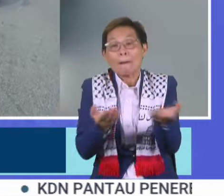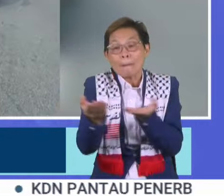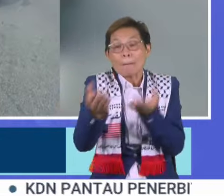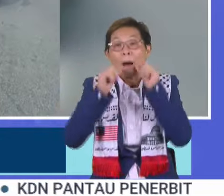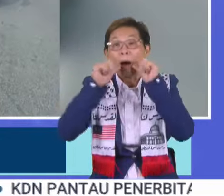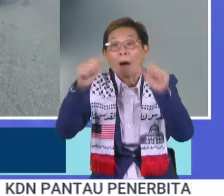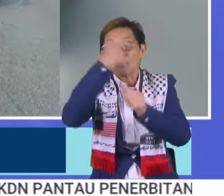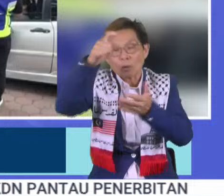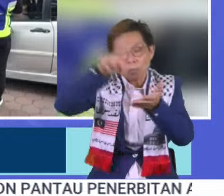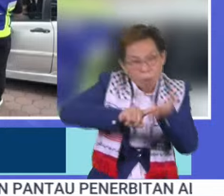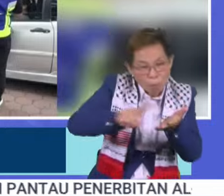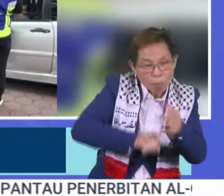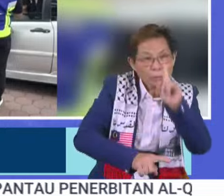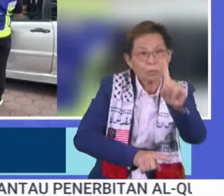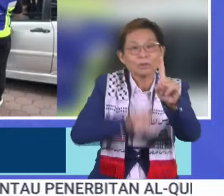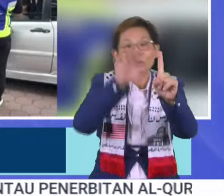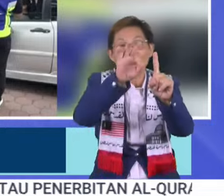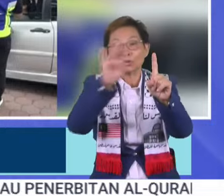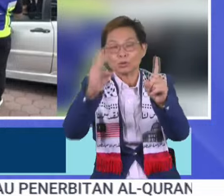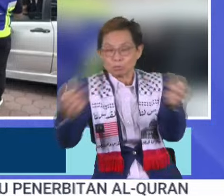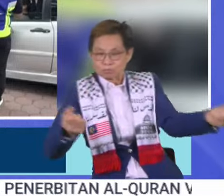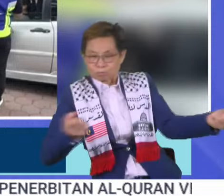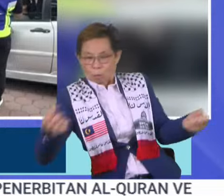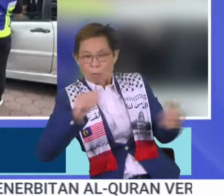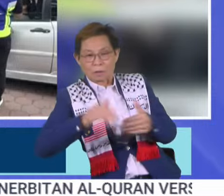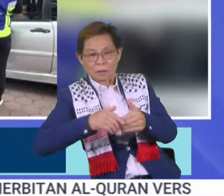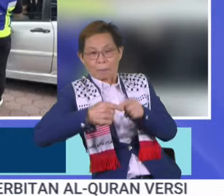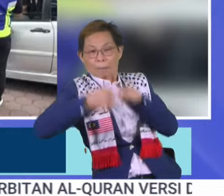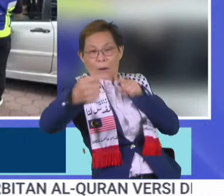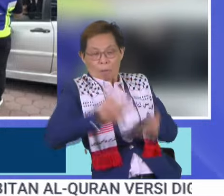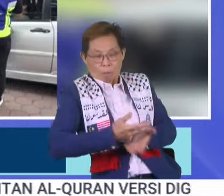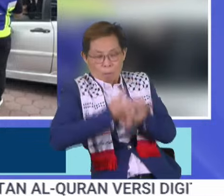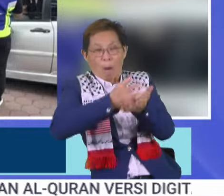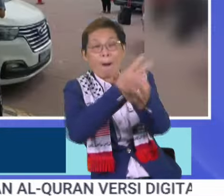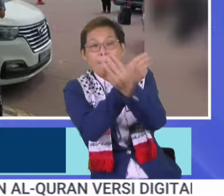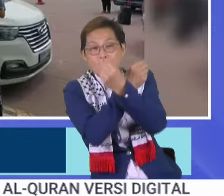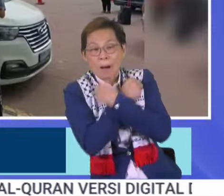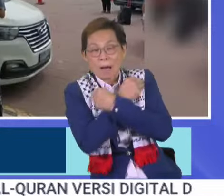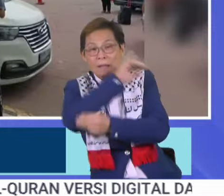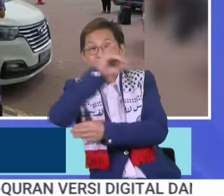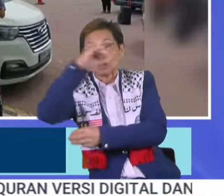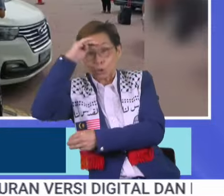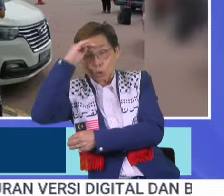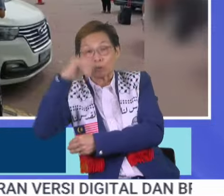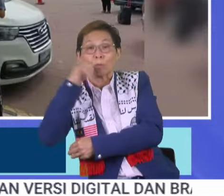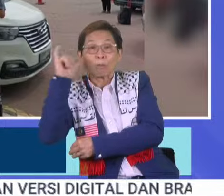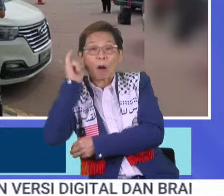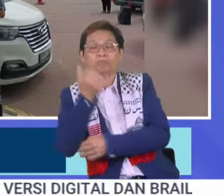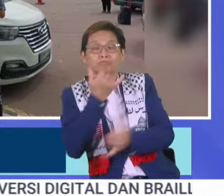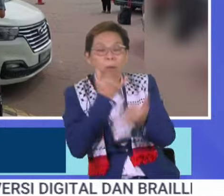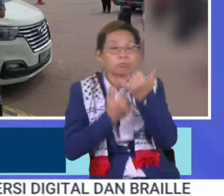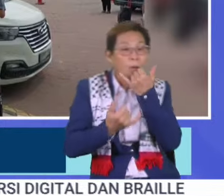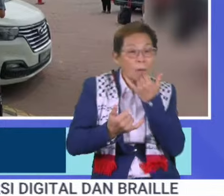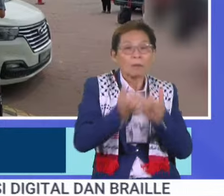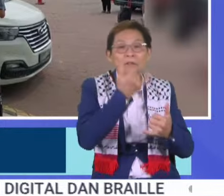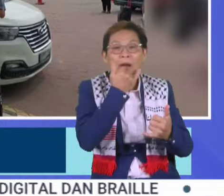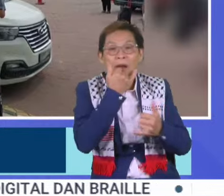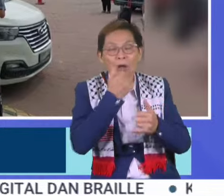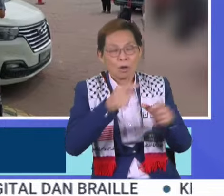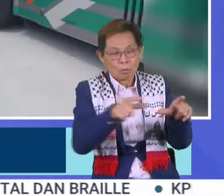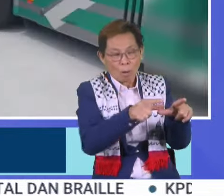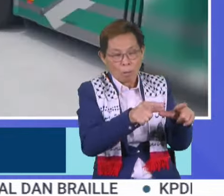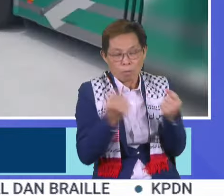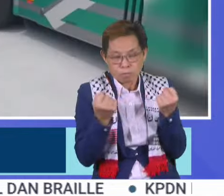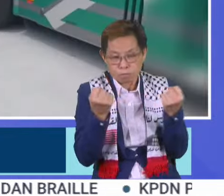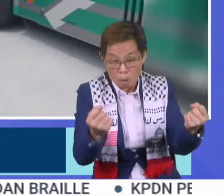Ia hasil pemeriksaan 197 kenderaan di hadapan JT Mersing, Mersing Johor semalam. Antara kesalahan, salah guna